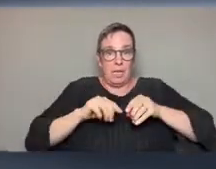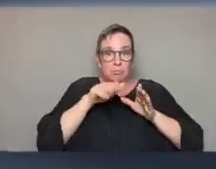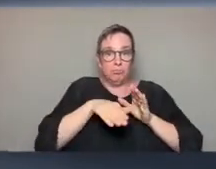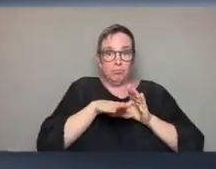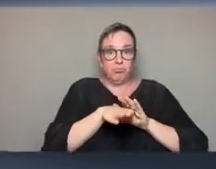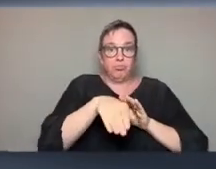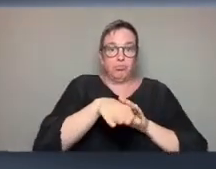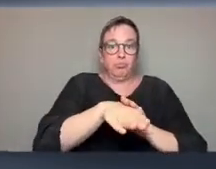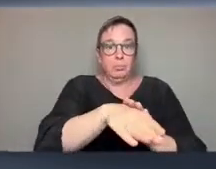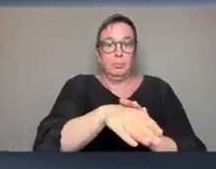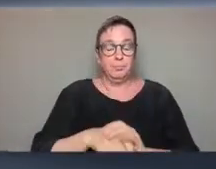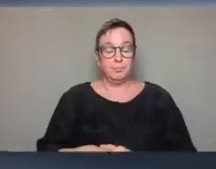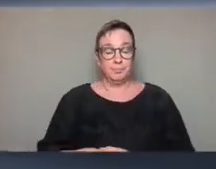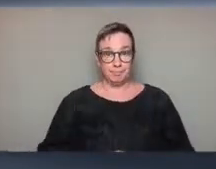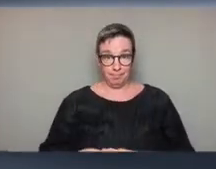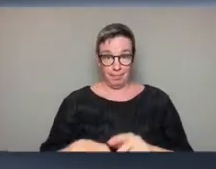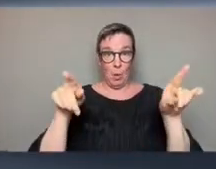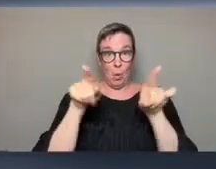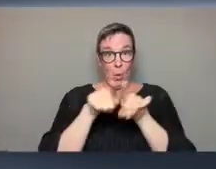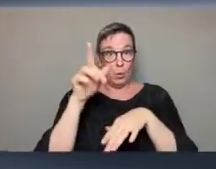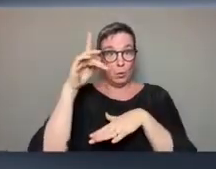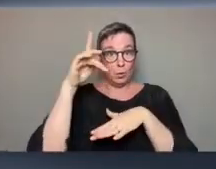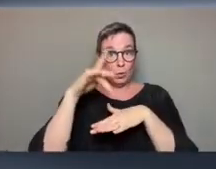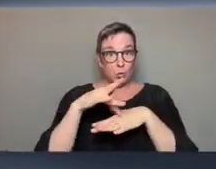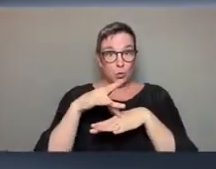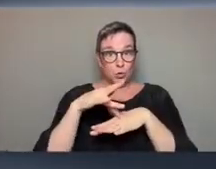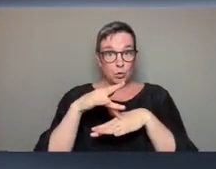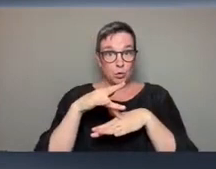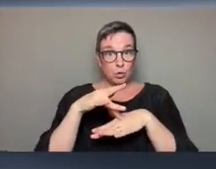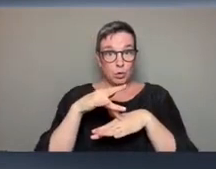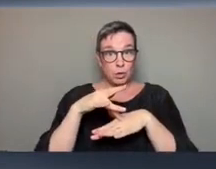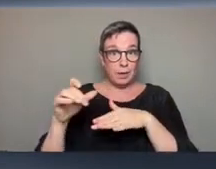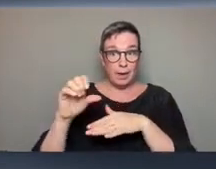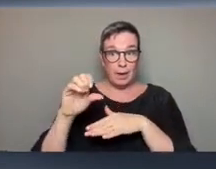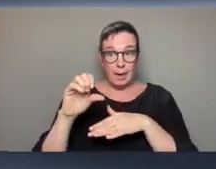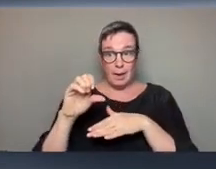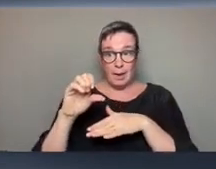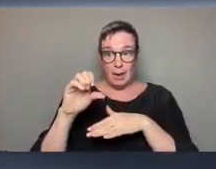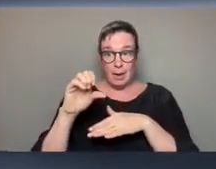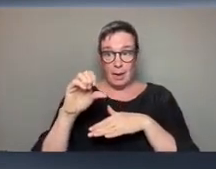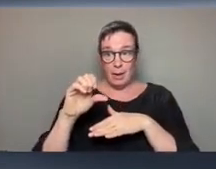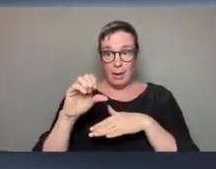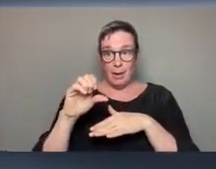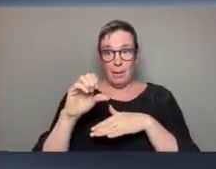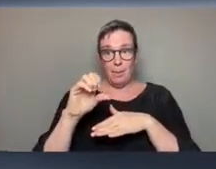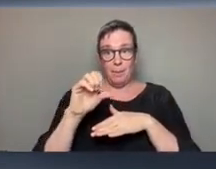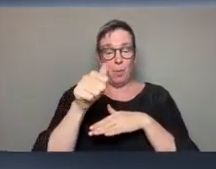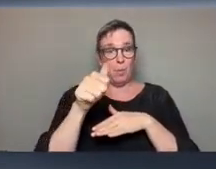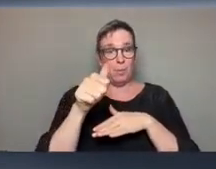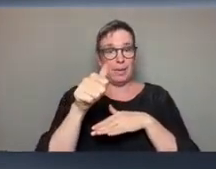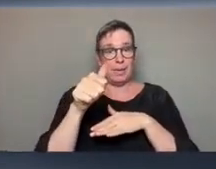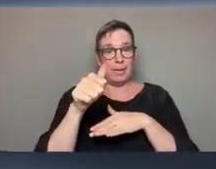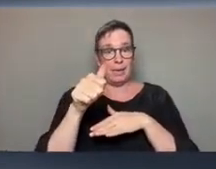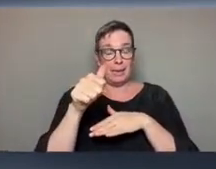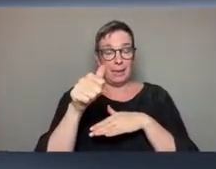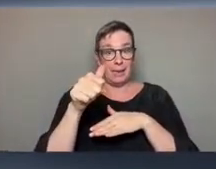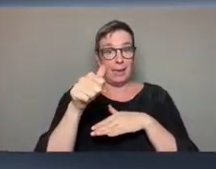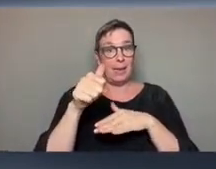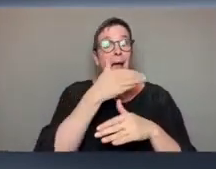Ce qui a aussi été fait et toujours dans ce premier domaine d'action concernant l'amélioration de la